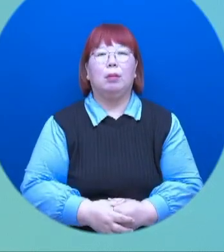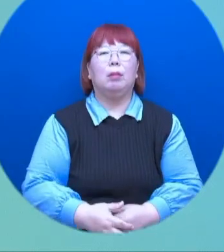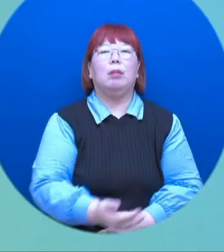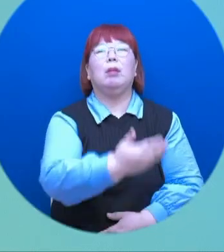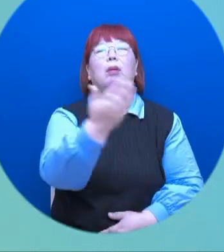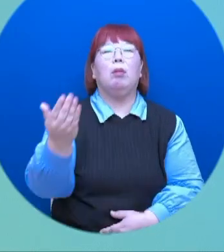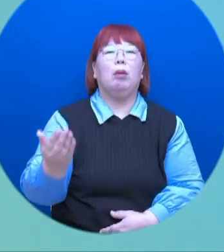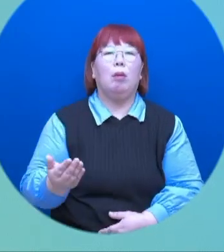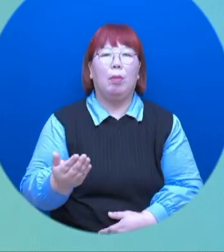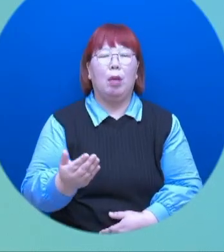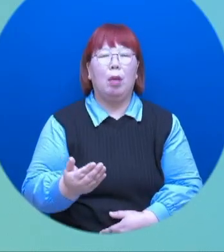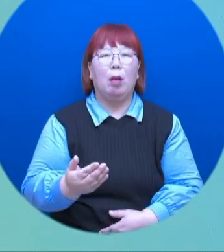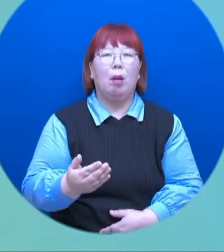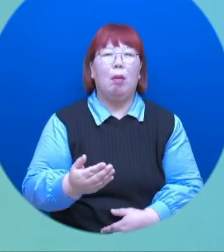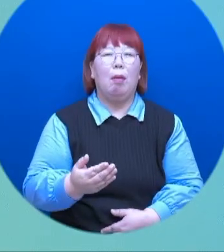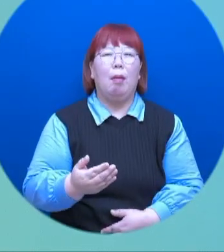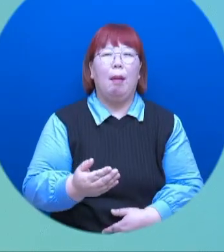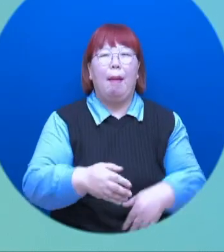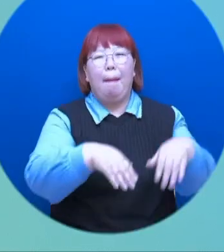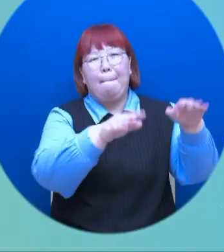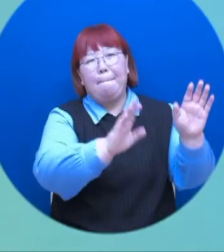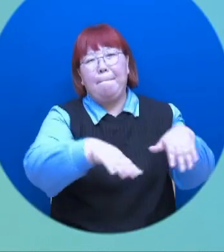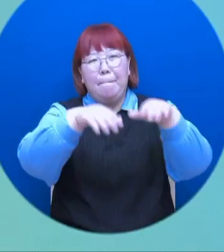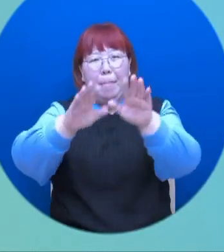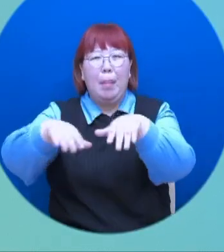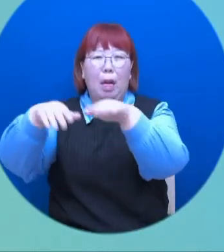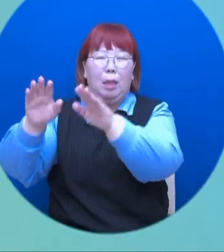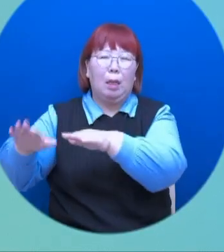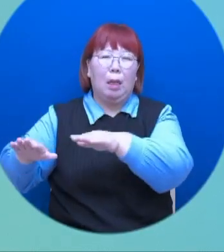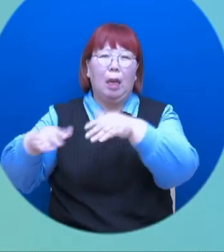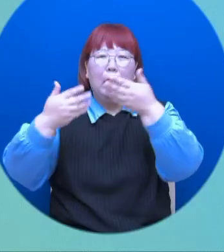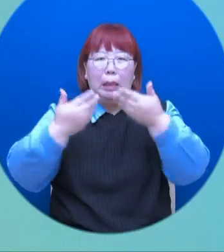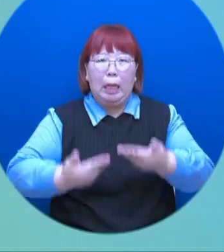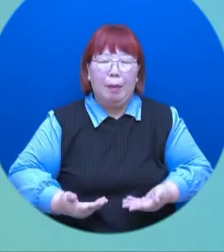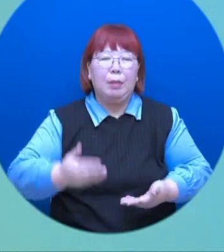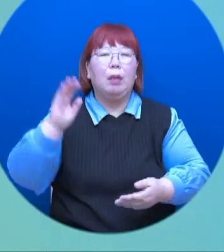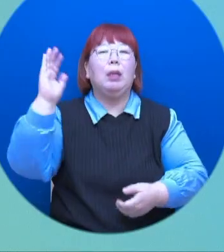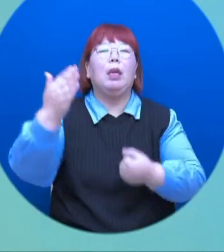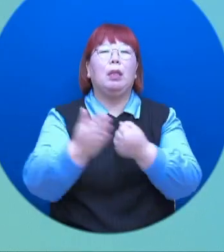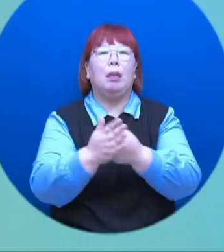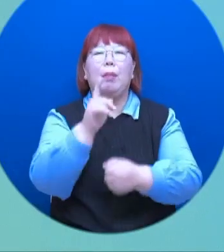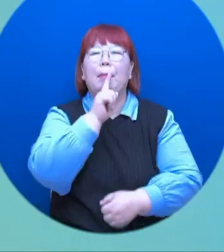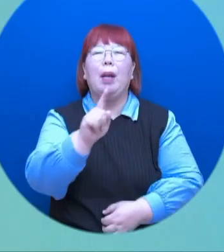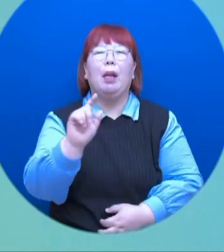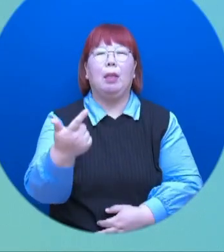여러분, 부는 바다가 잔잔해졌기 때문에 그 말하고 있는 게 아니에요.